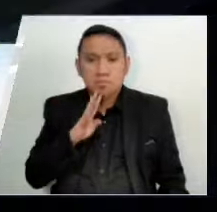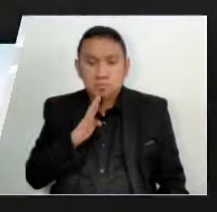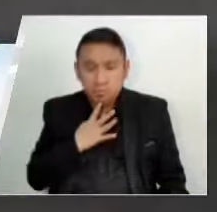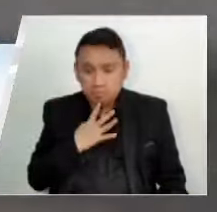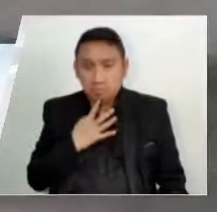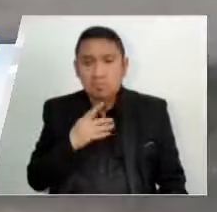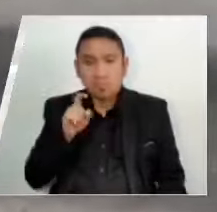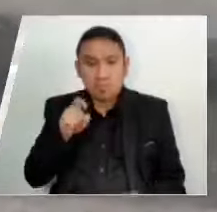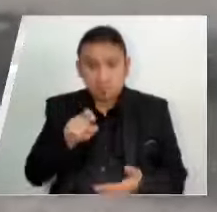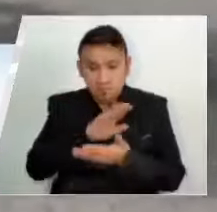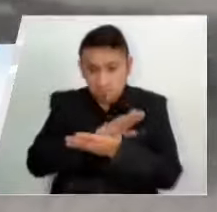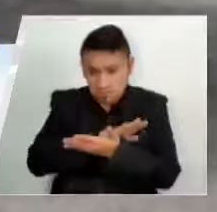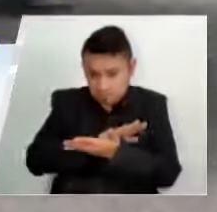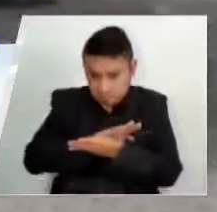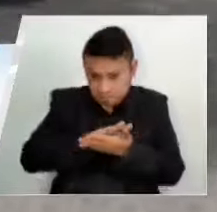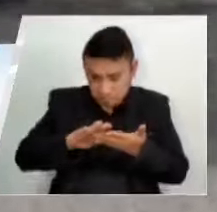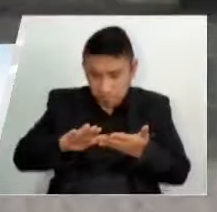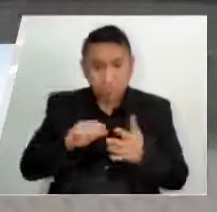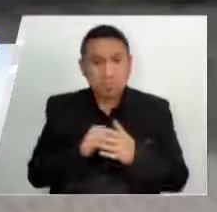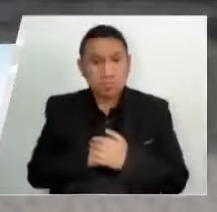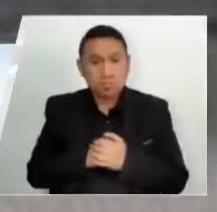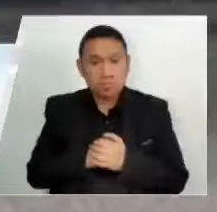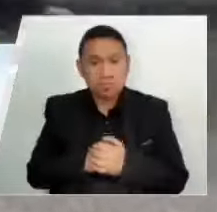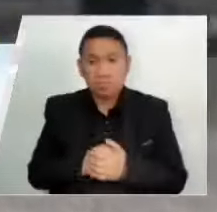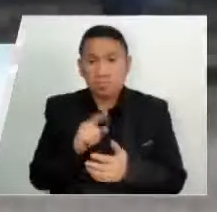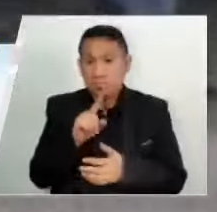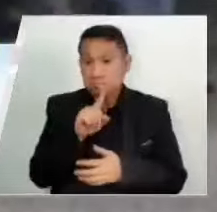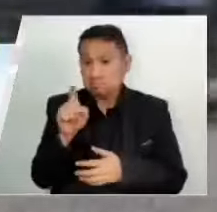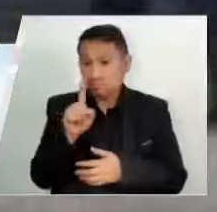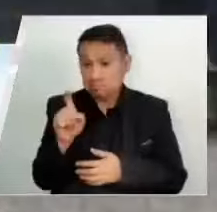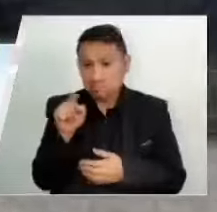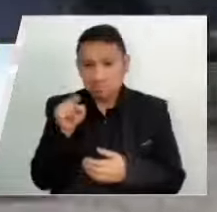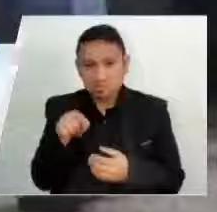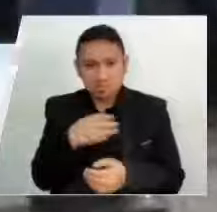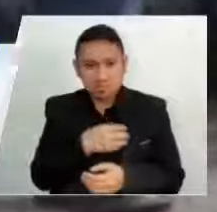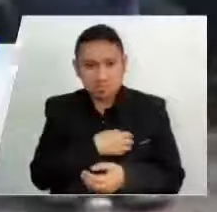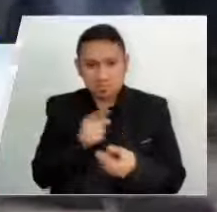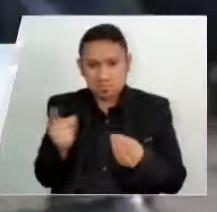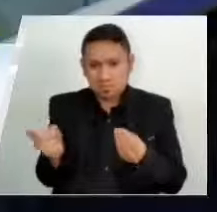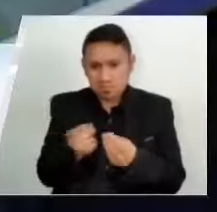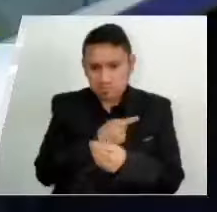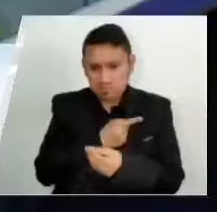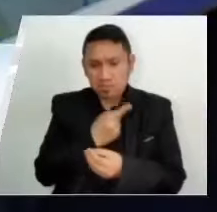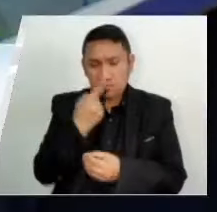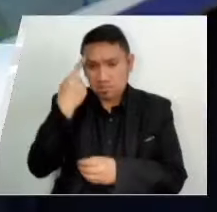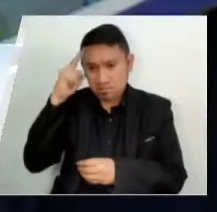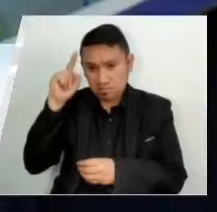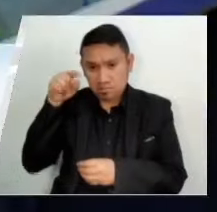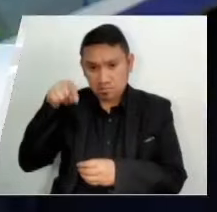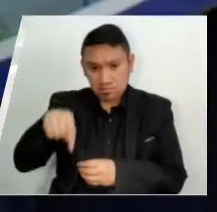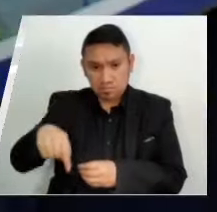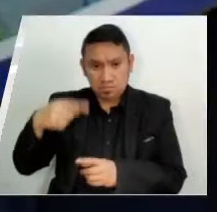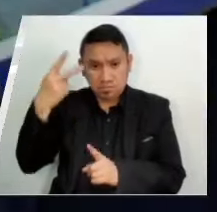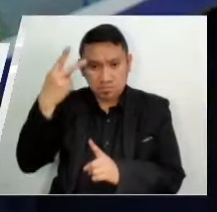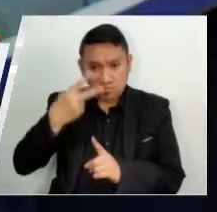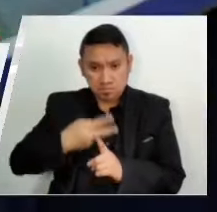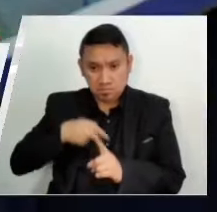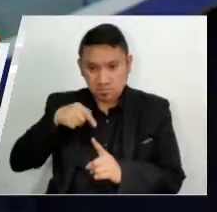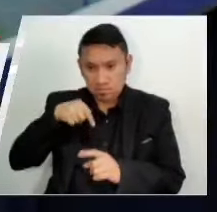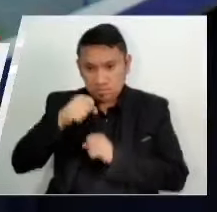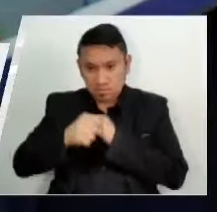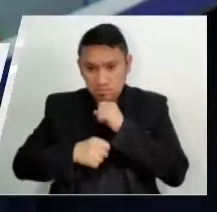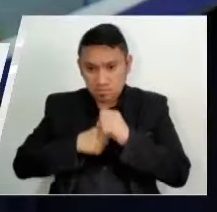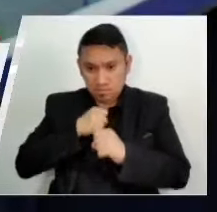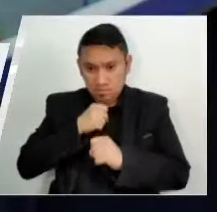hanay. 130 pulis na ang natanggal sa serbisyo sa unang dalawang buwan ng taon. Doon naman sa mga patuloy